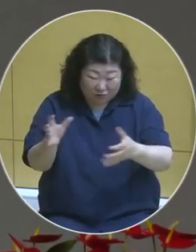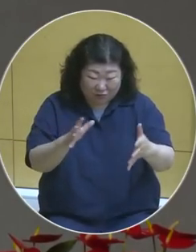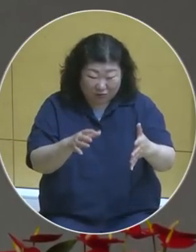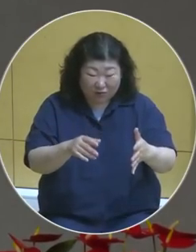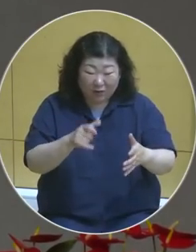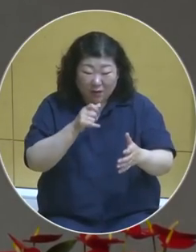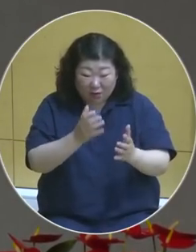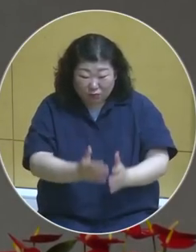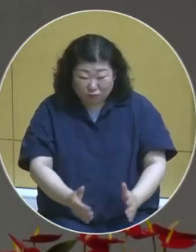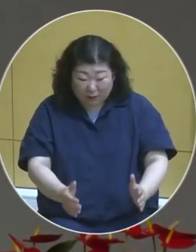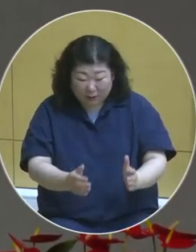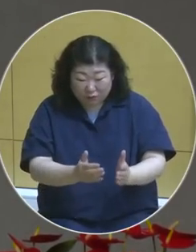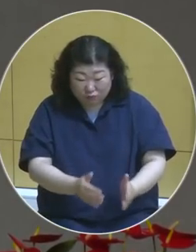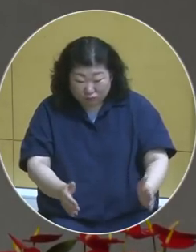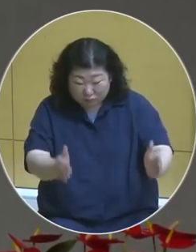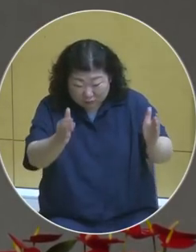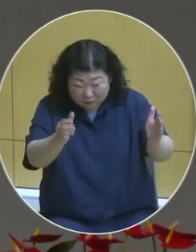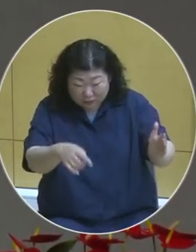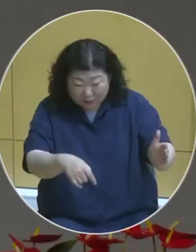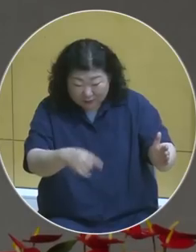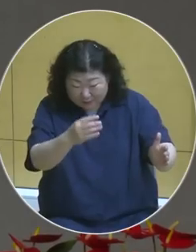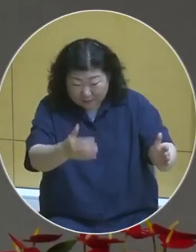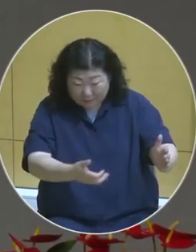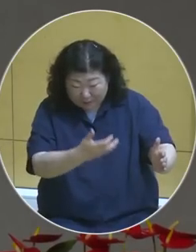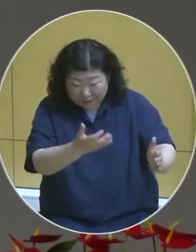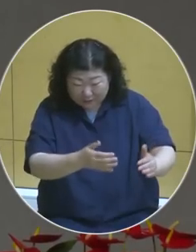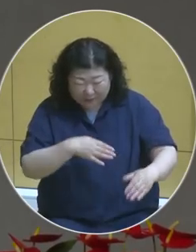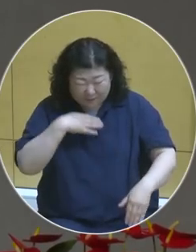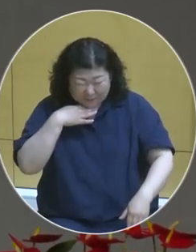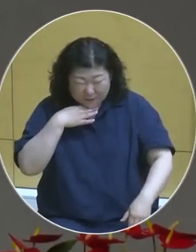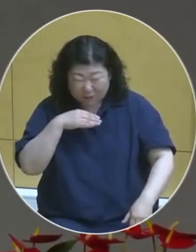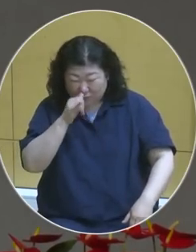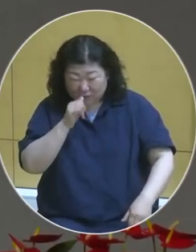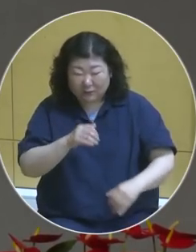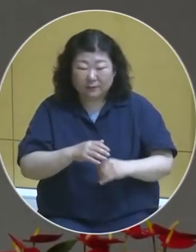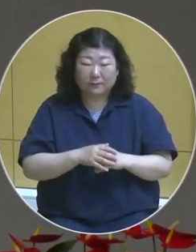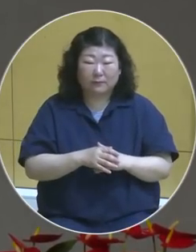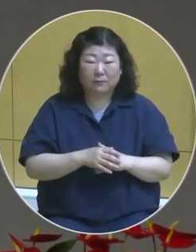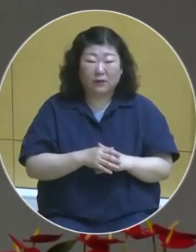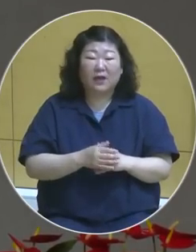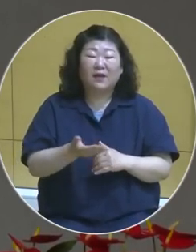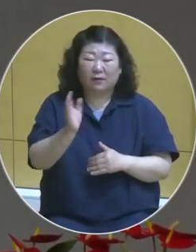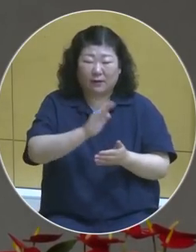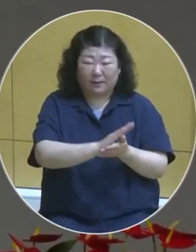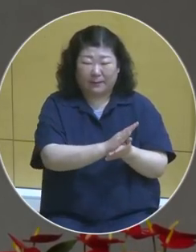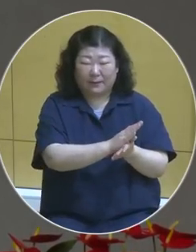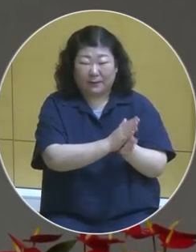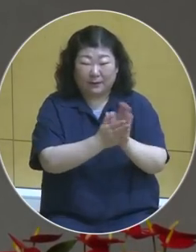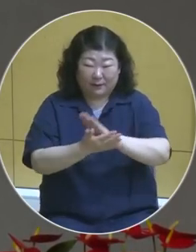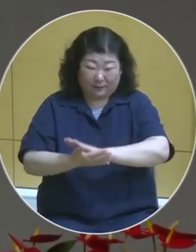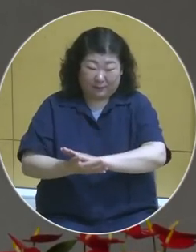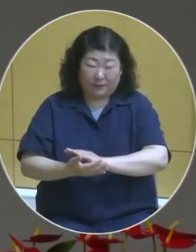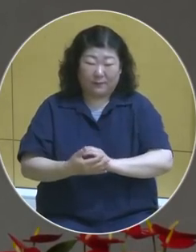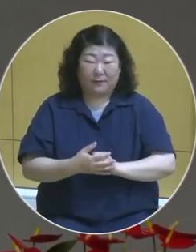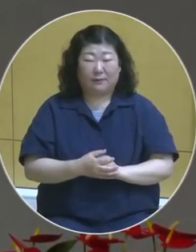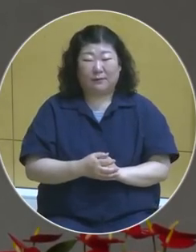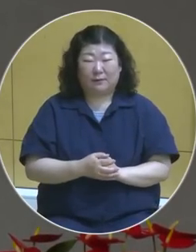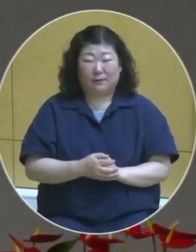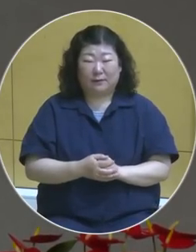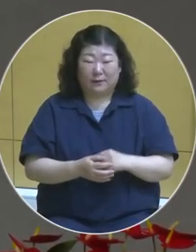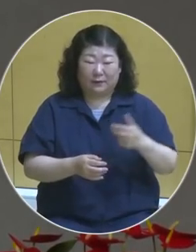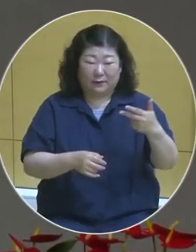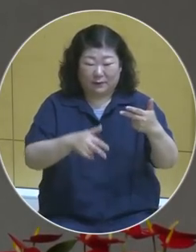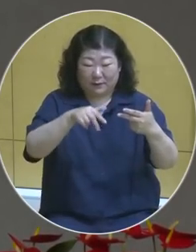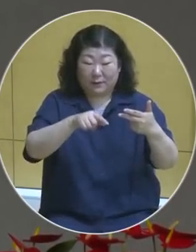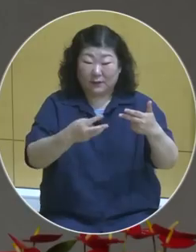그 삶이 어느 지경인지 대충 기억하시겠죠? 짐작이 되시겠죠? 그런데 반전이 일어납니다. 반전이 일어났는데 7절에